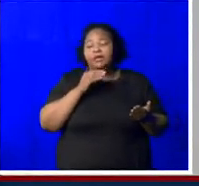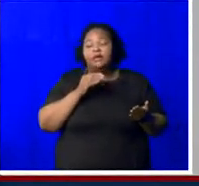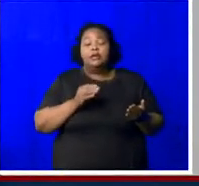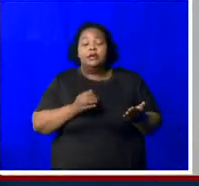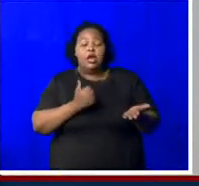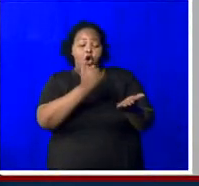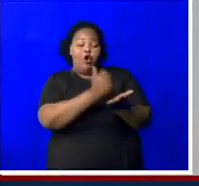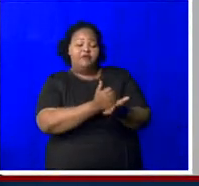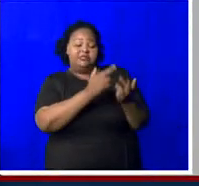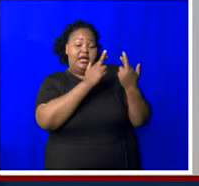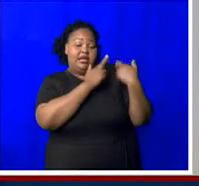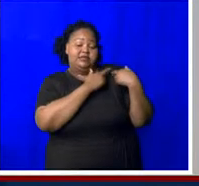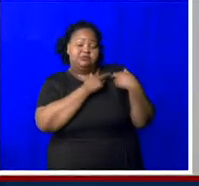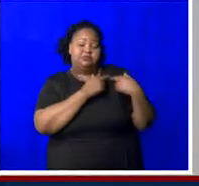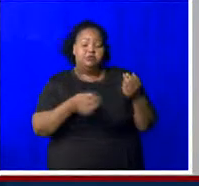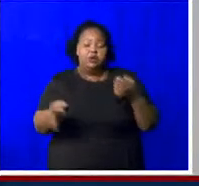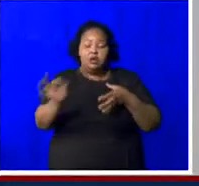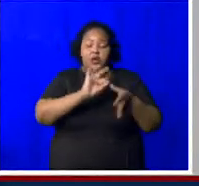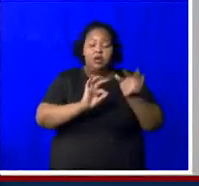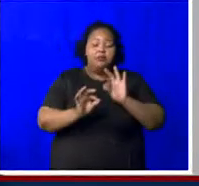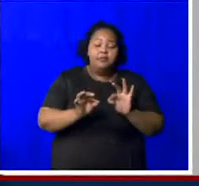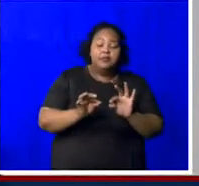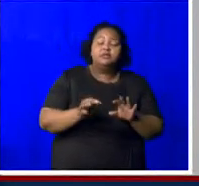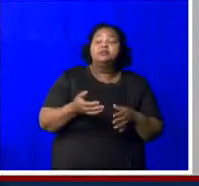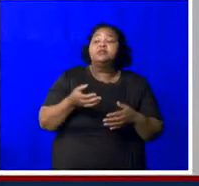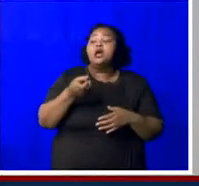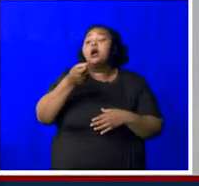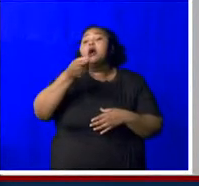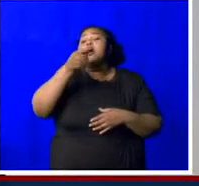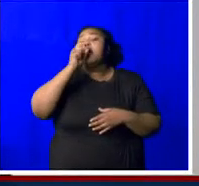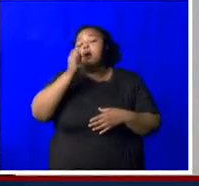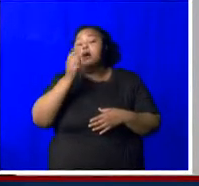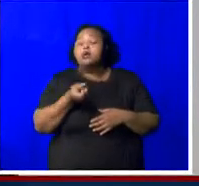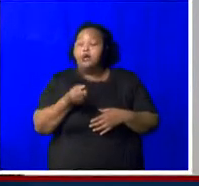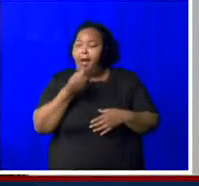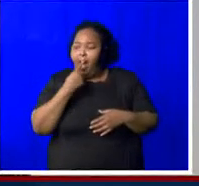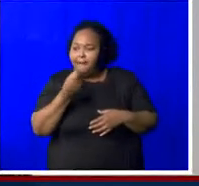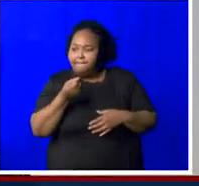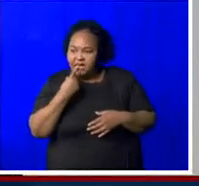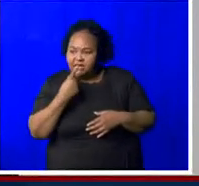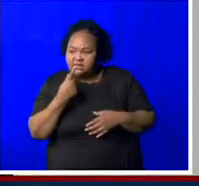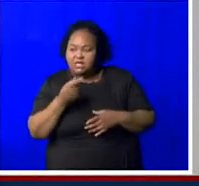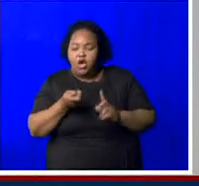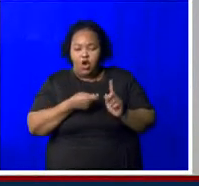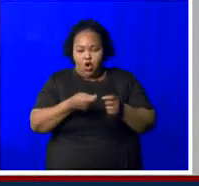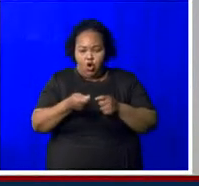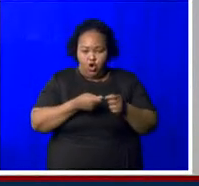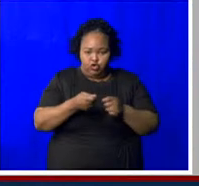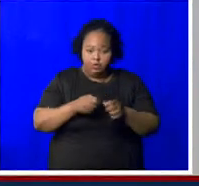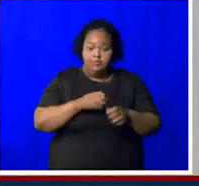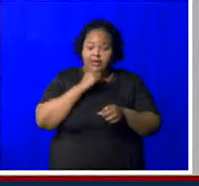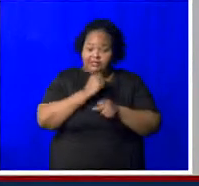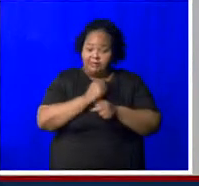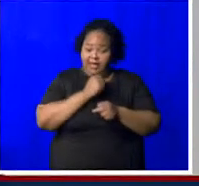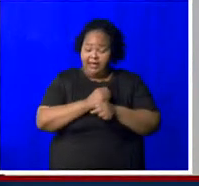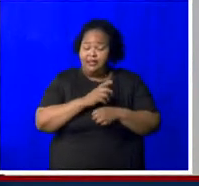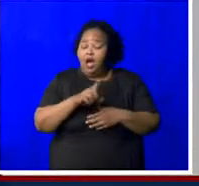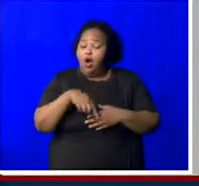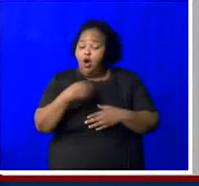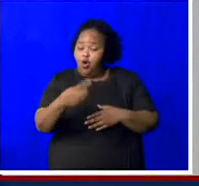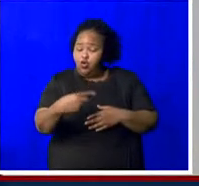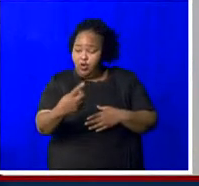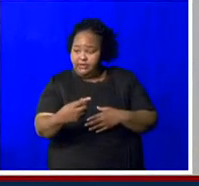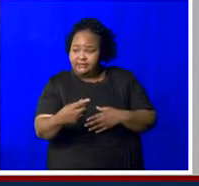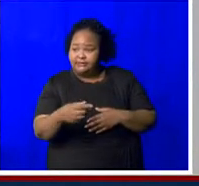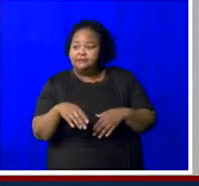imithi liyasebenta onke malanga nje labangenisa imithi bayaladi nje ukuthi lihlaya vele libabhalela